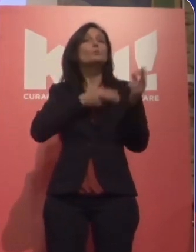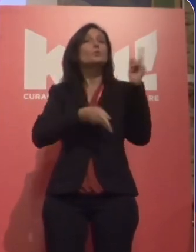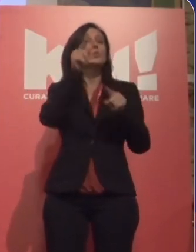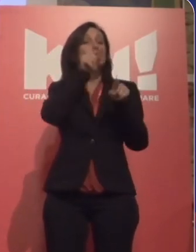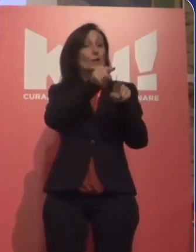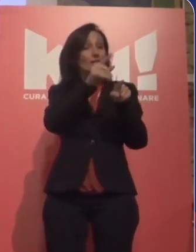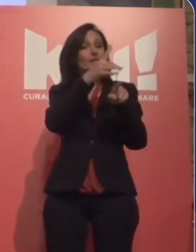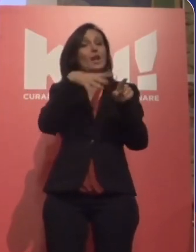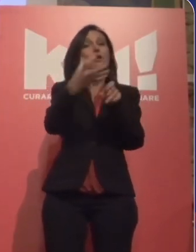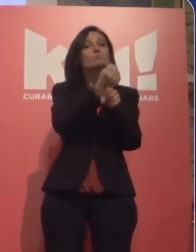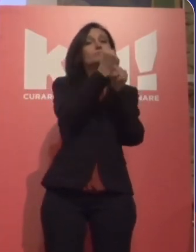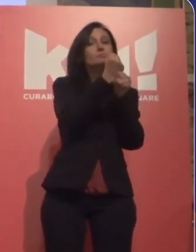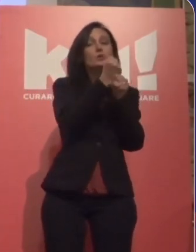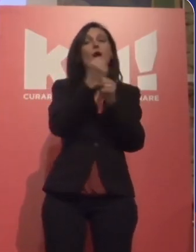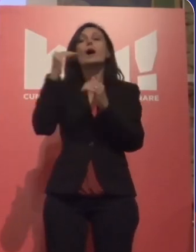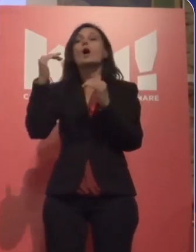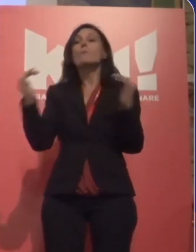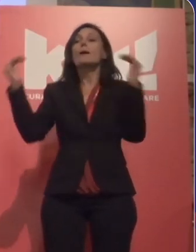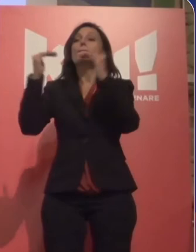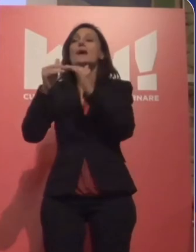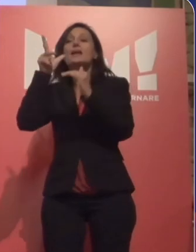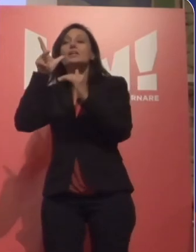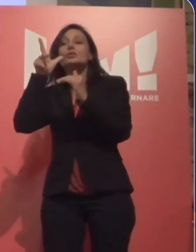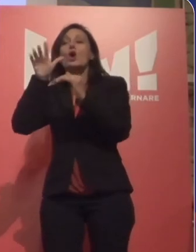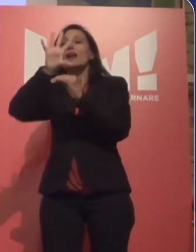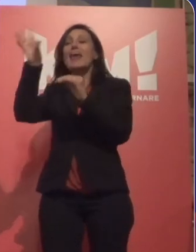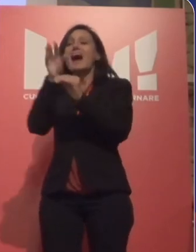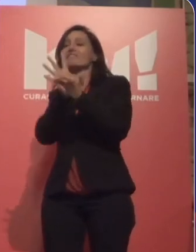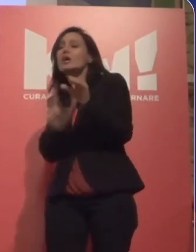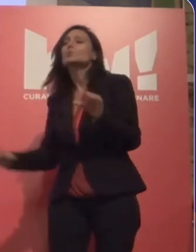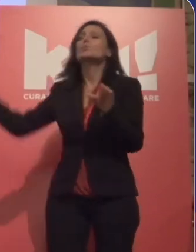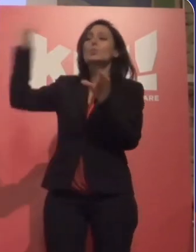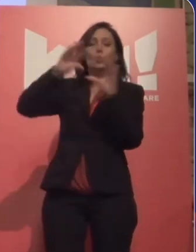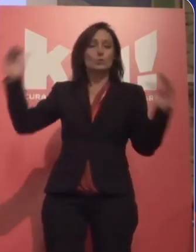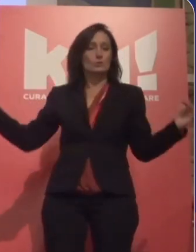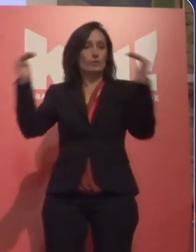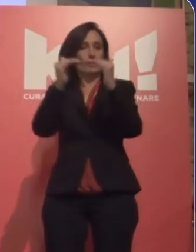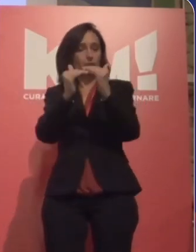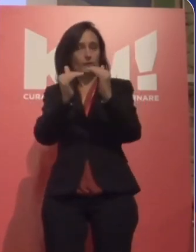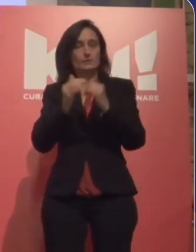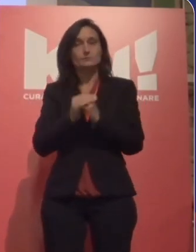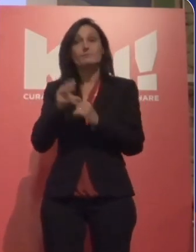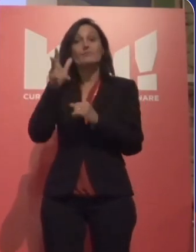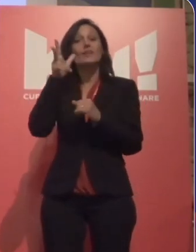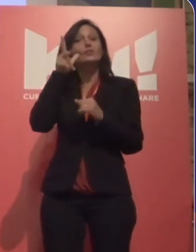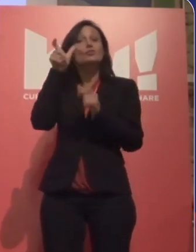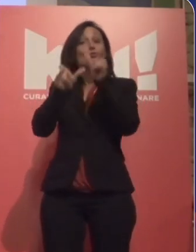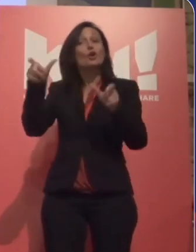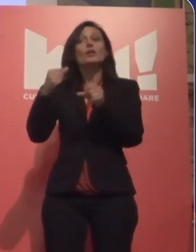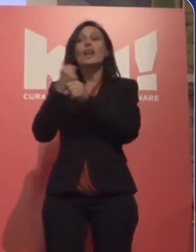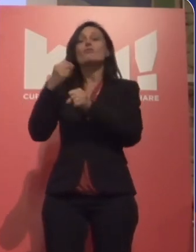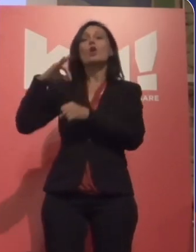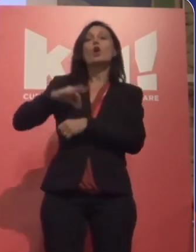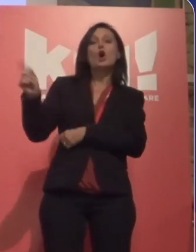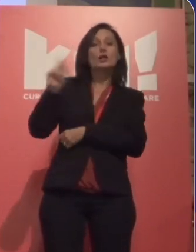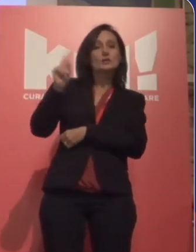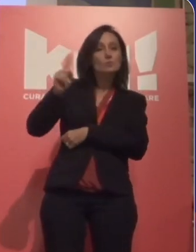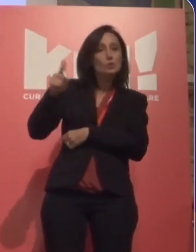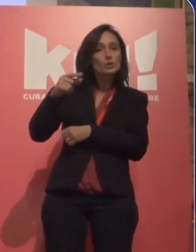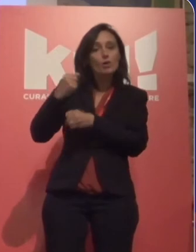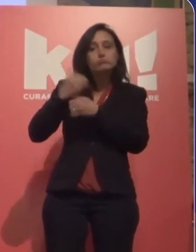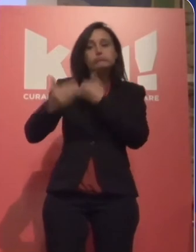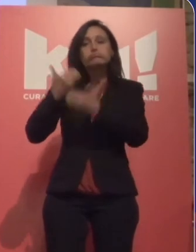tutte le donne dell'africa il lavoro di cura non retribuito svolto dalle donne è stimato in 10,8